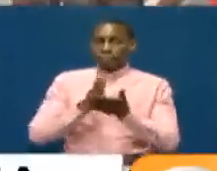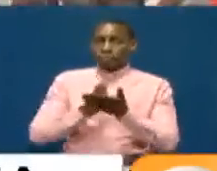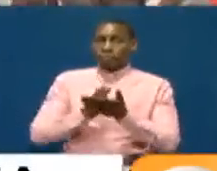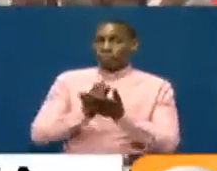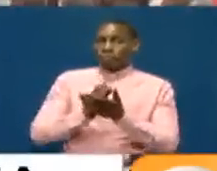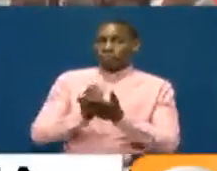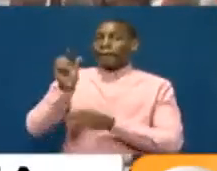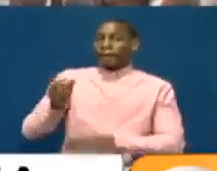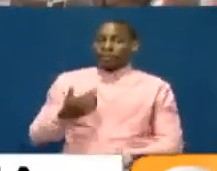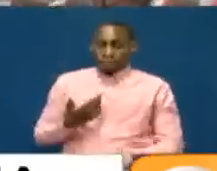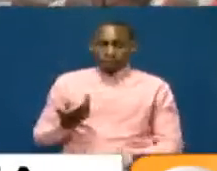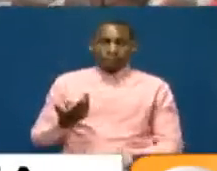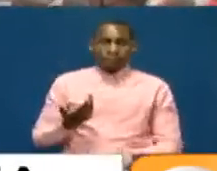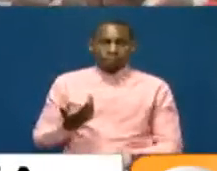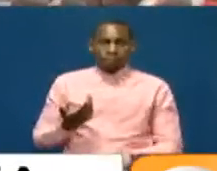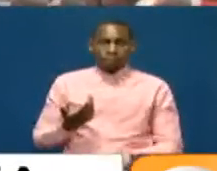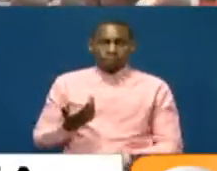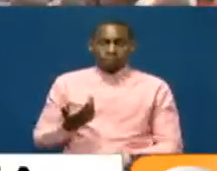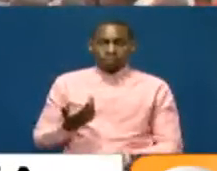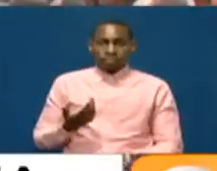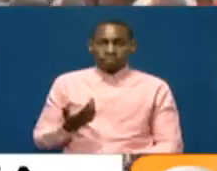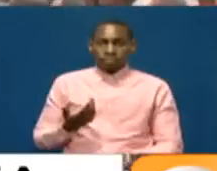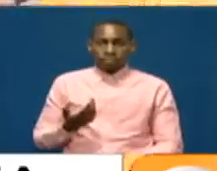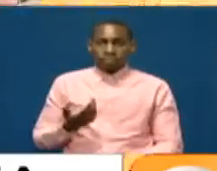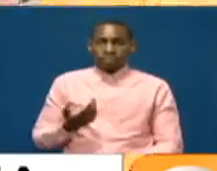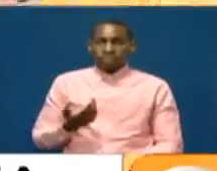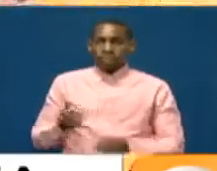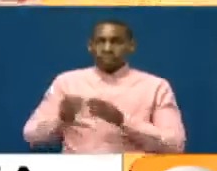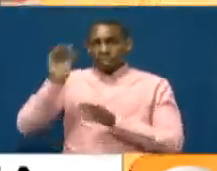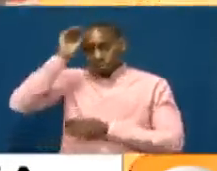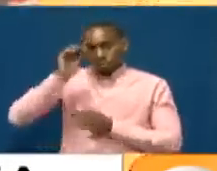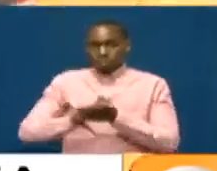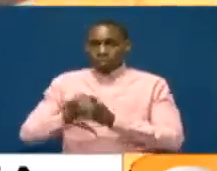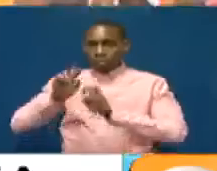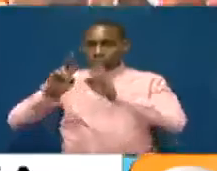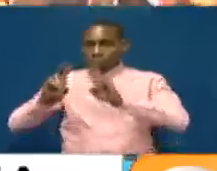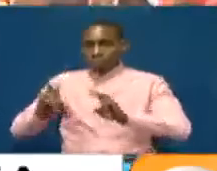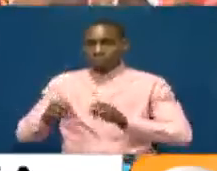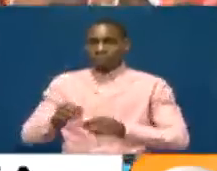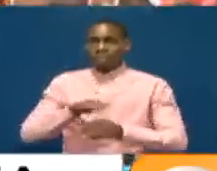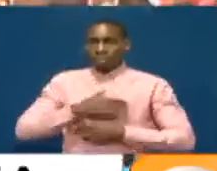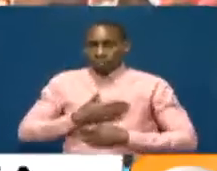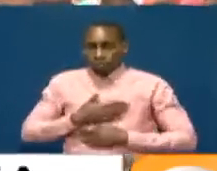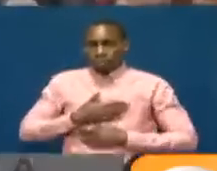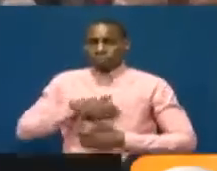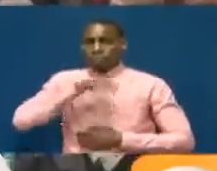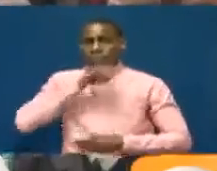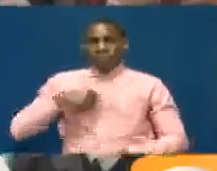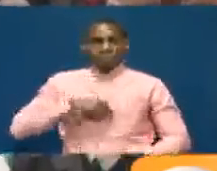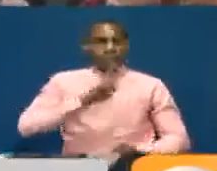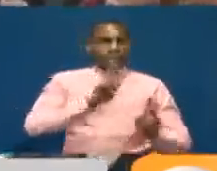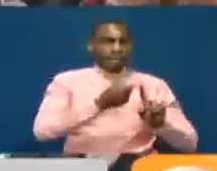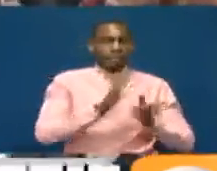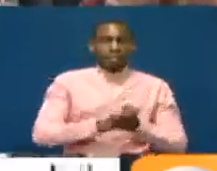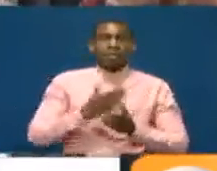mtu ambaye napuzie kitu inaitwa opinion polls, ni mheshimiwa Raila Odinga. Sisi kama Kenya Kwanza